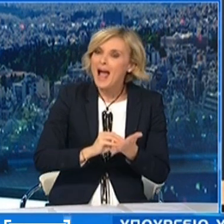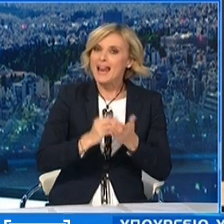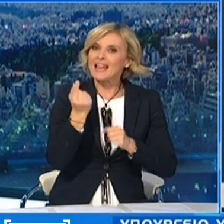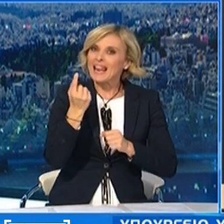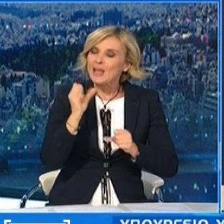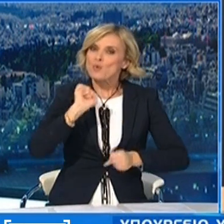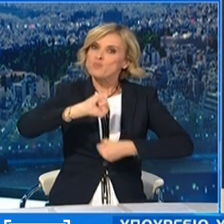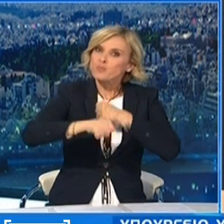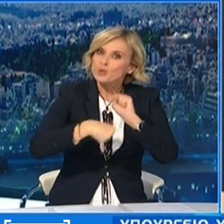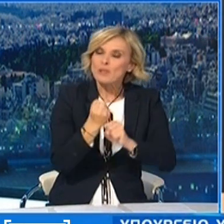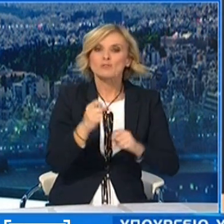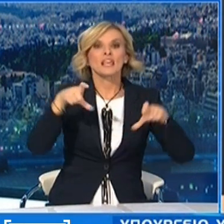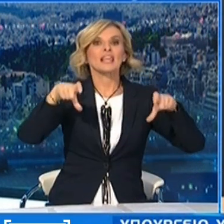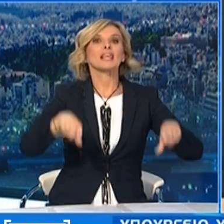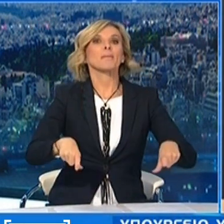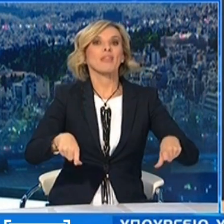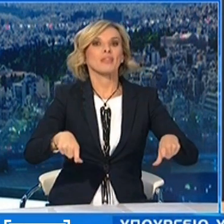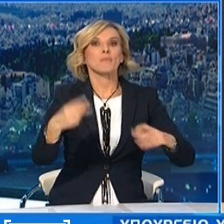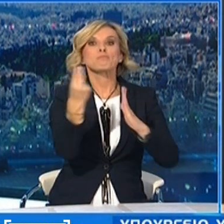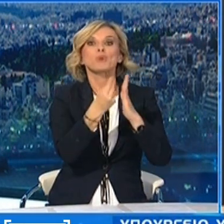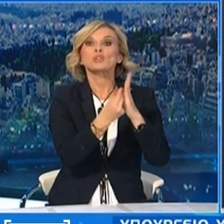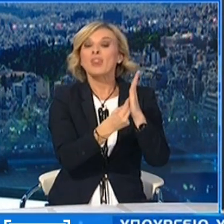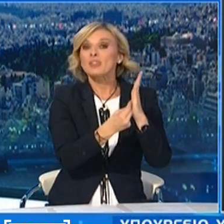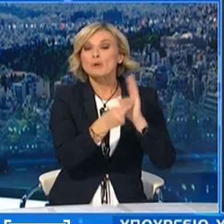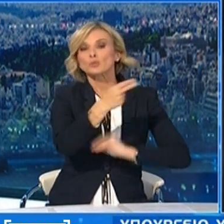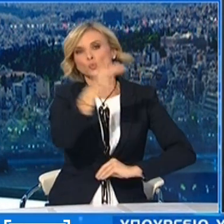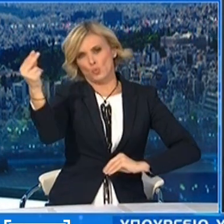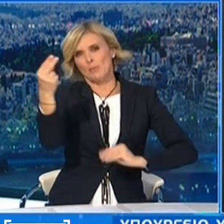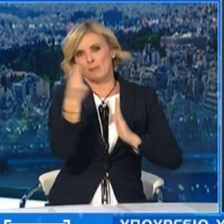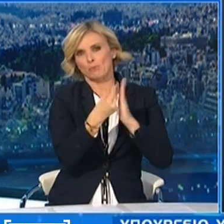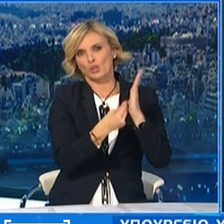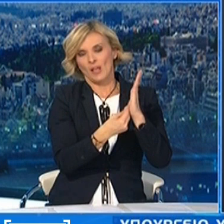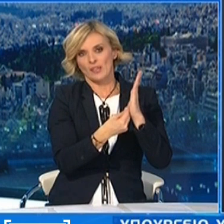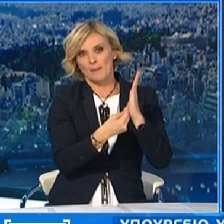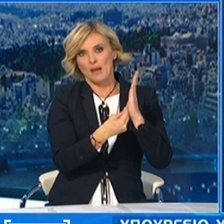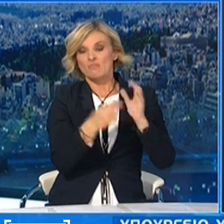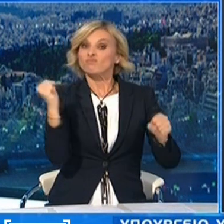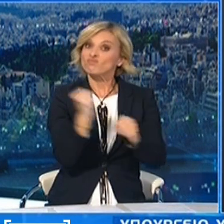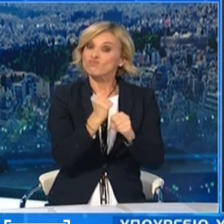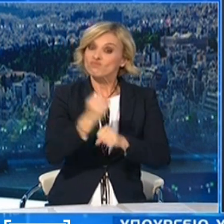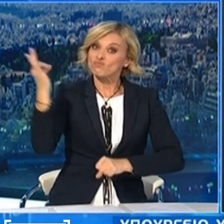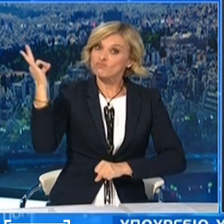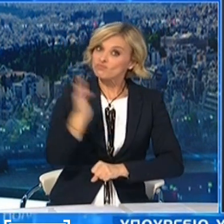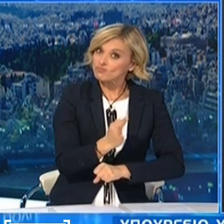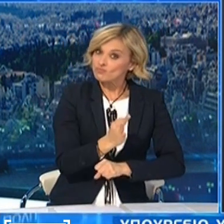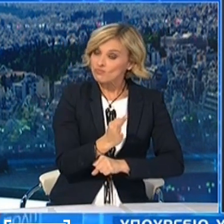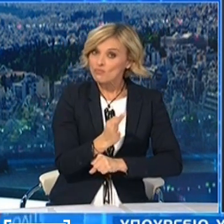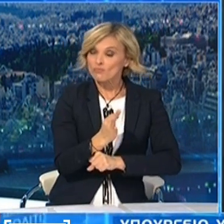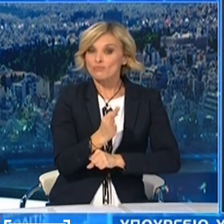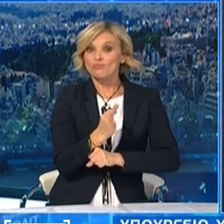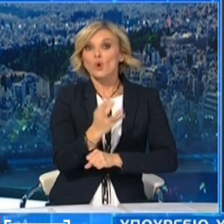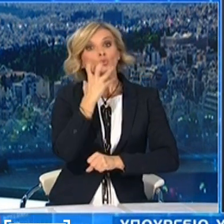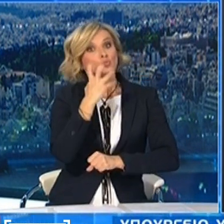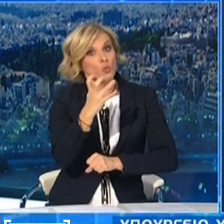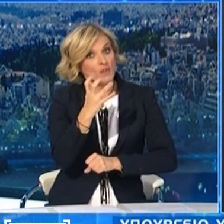των φιλάθλων στα γήπεδα της Super League και μόνο. Η Super League έκανε μια εξαιρετική δουλειά. Παρουσίασε μια πολύ σοβαρή